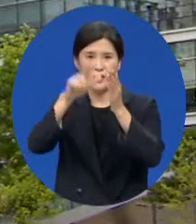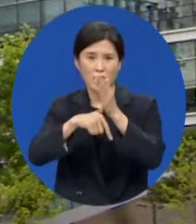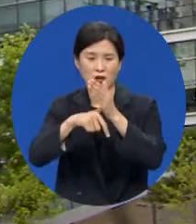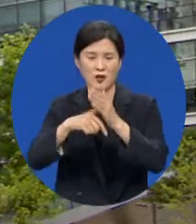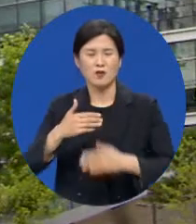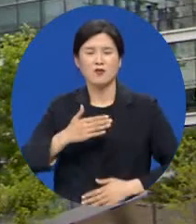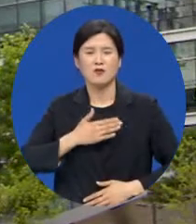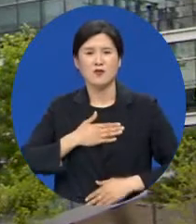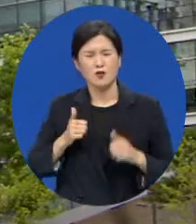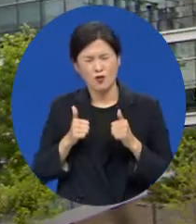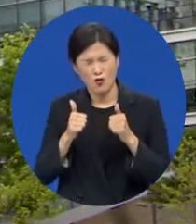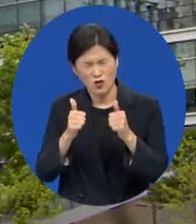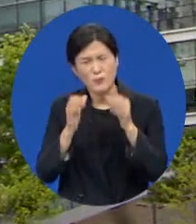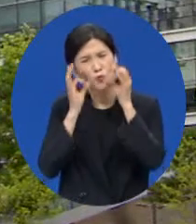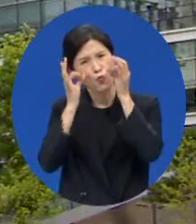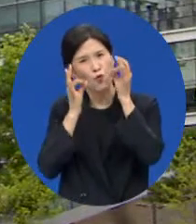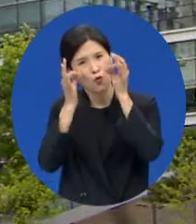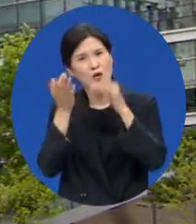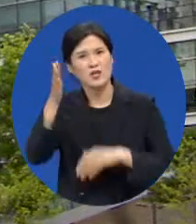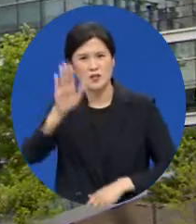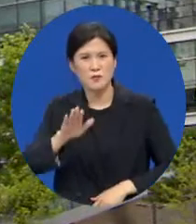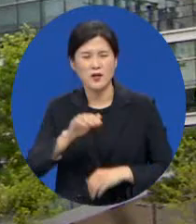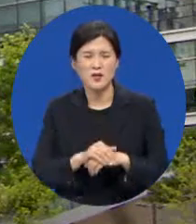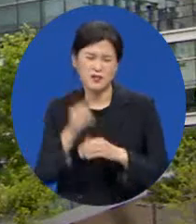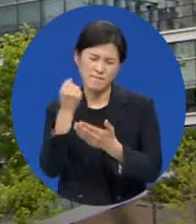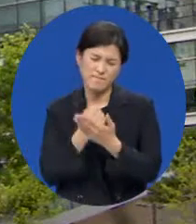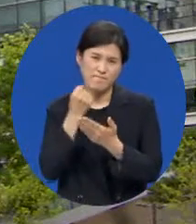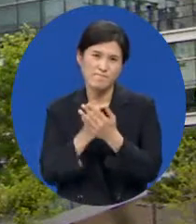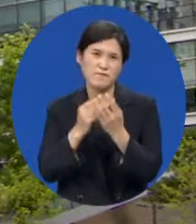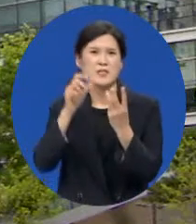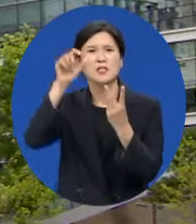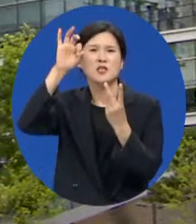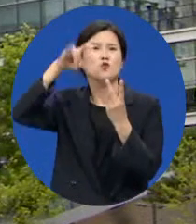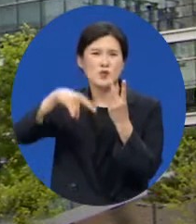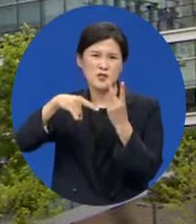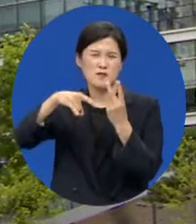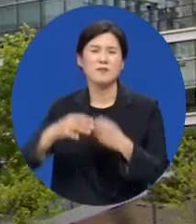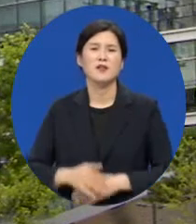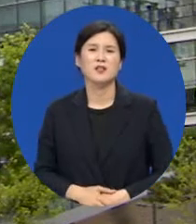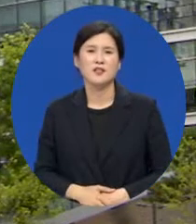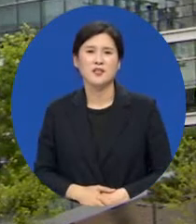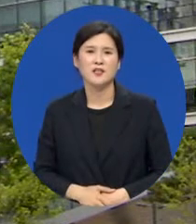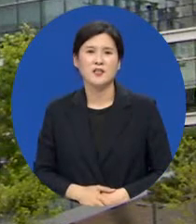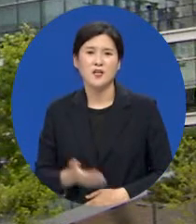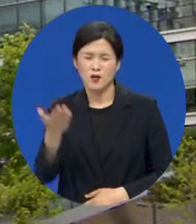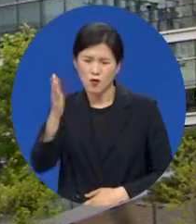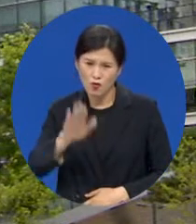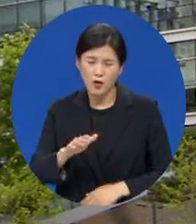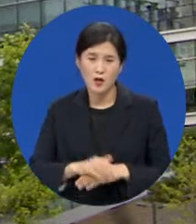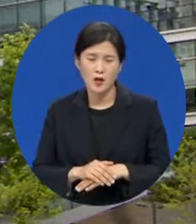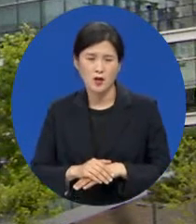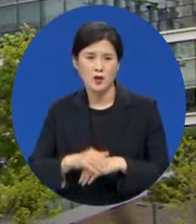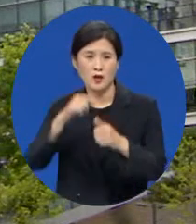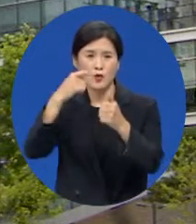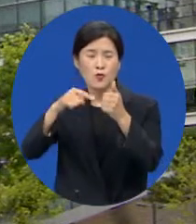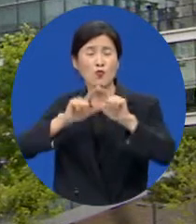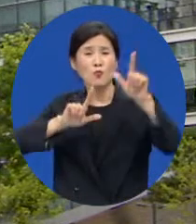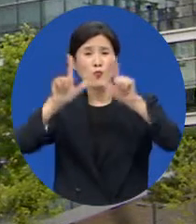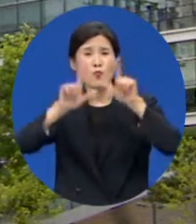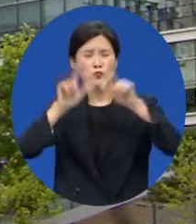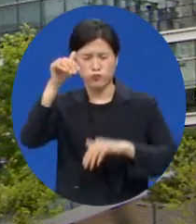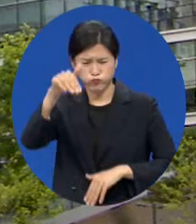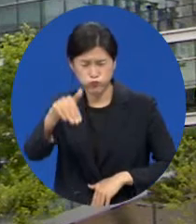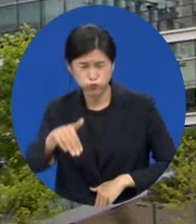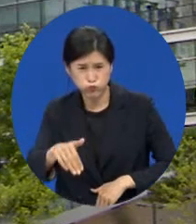선거에서 제 나름대로 열심히 뛰었지만 아쉽게도 비위를 하였습니다 그러나 점점 더 망가져 가는